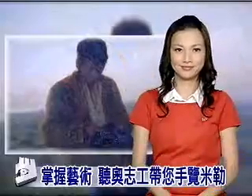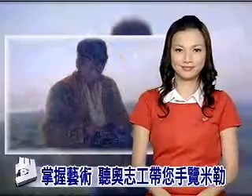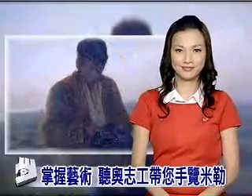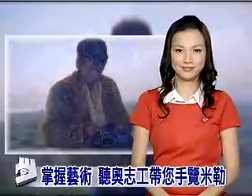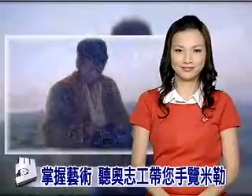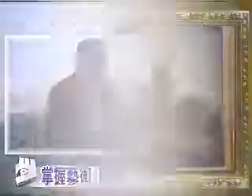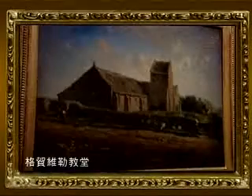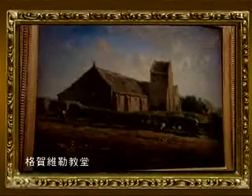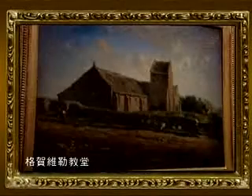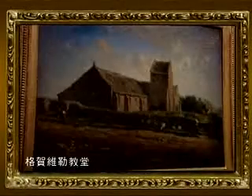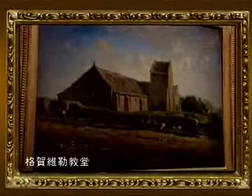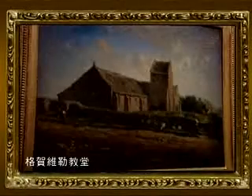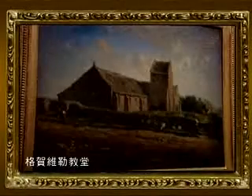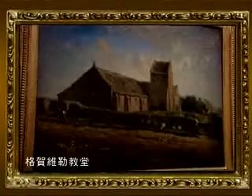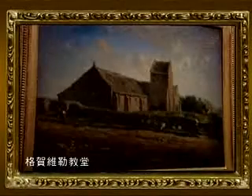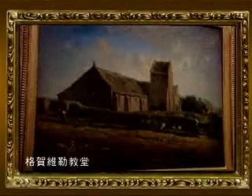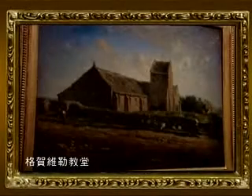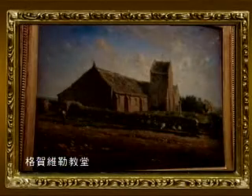画。